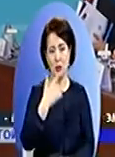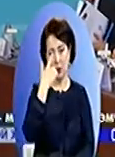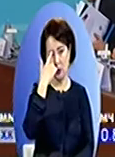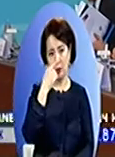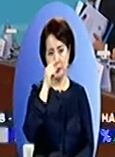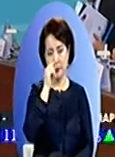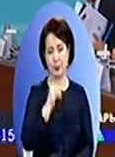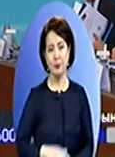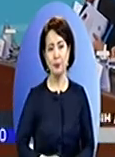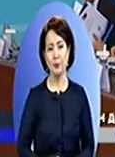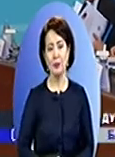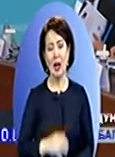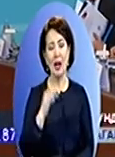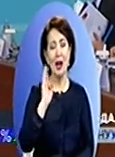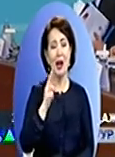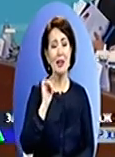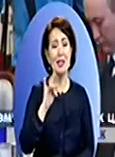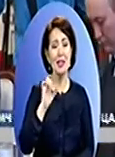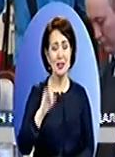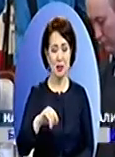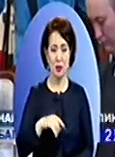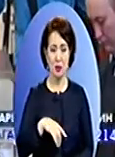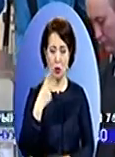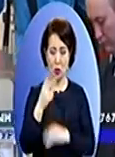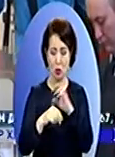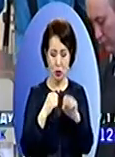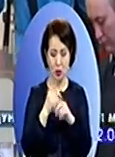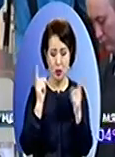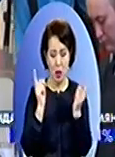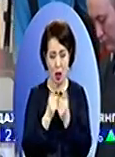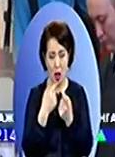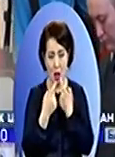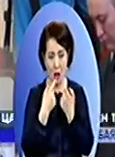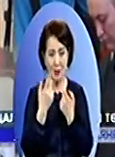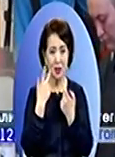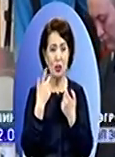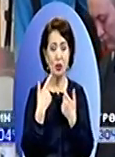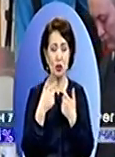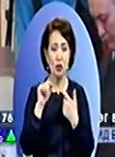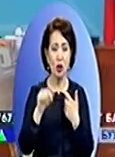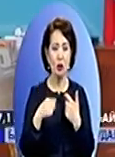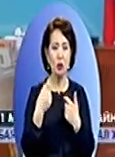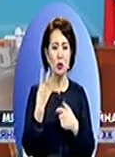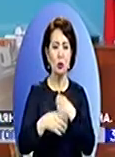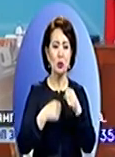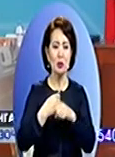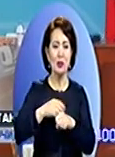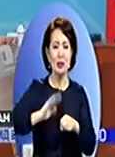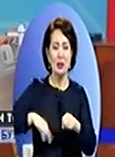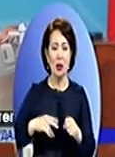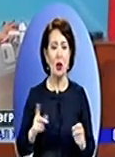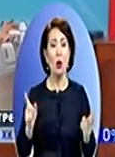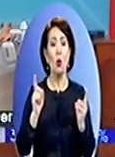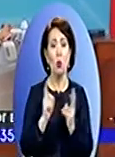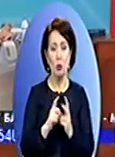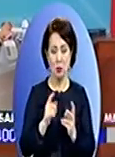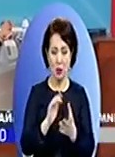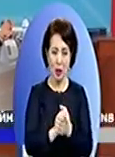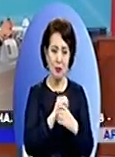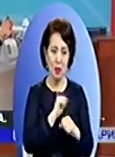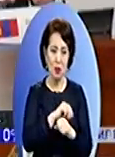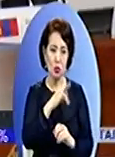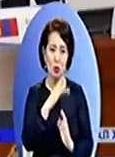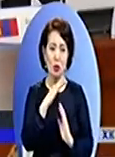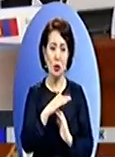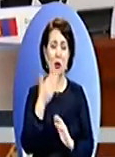Хоёр улсын засгийн газар хоорондын комиссийн хурал 2 жил тутам болохоор хэлэлцэж тохиролцсон байдаг. Гэвч энэ удаа 4 жилийн дараа болж байгаа нь хамтын ажиллагаа төр завсардаад